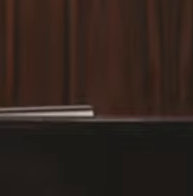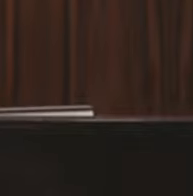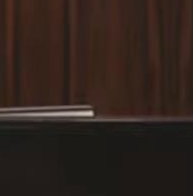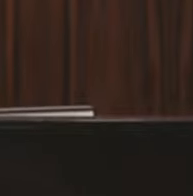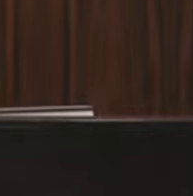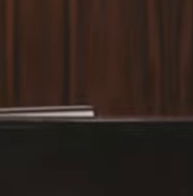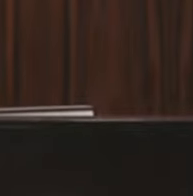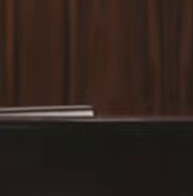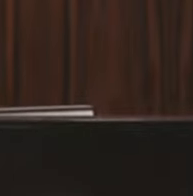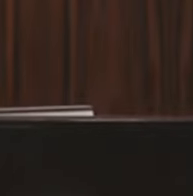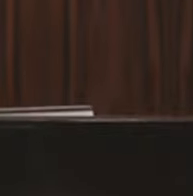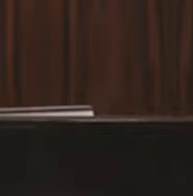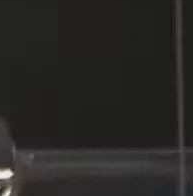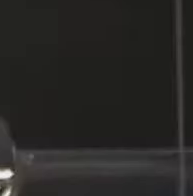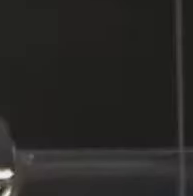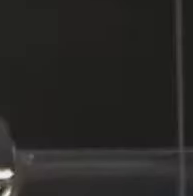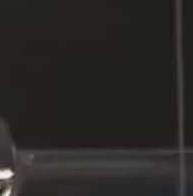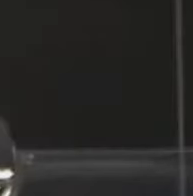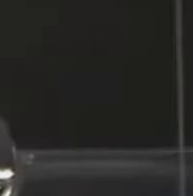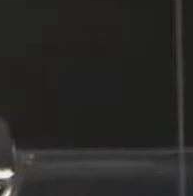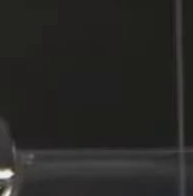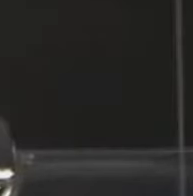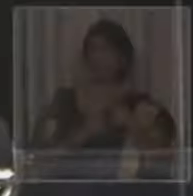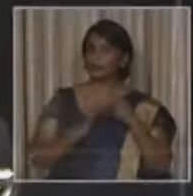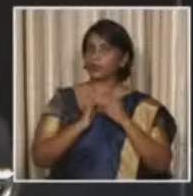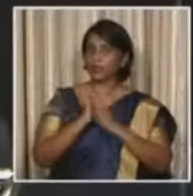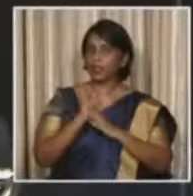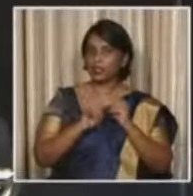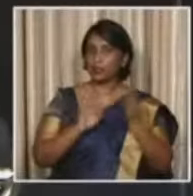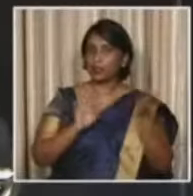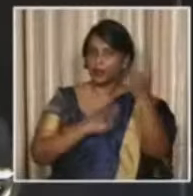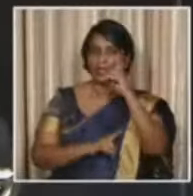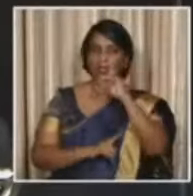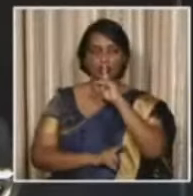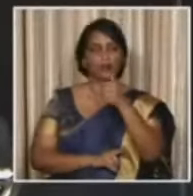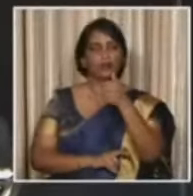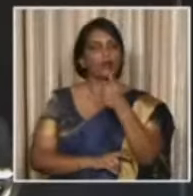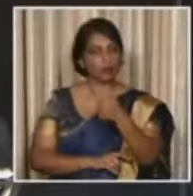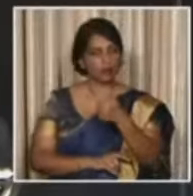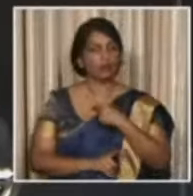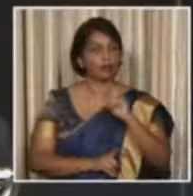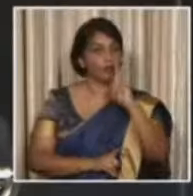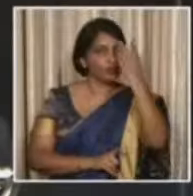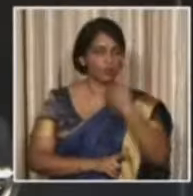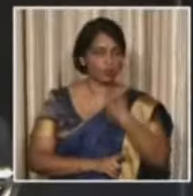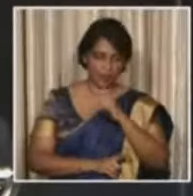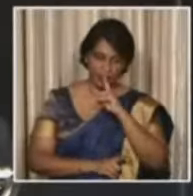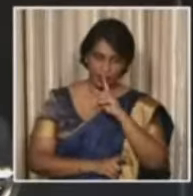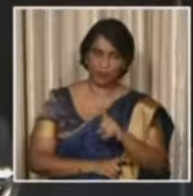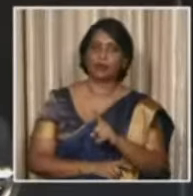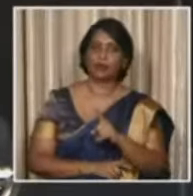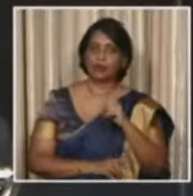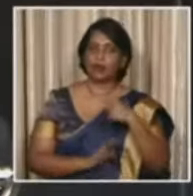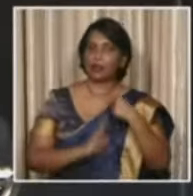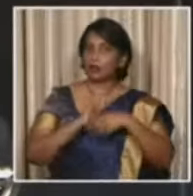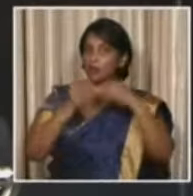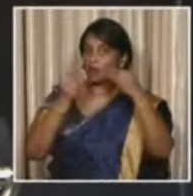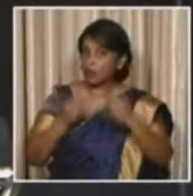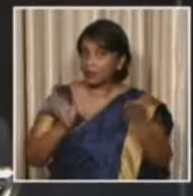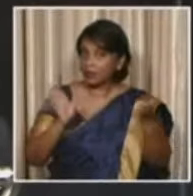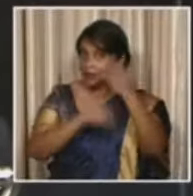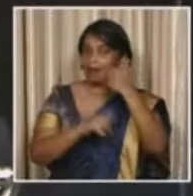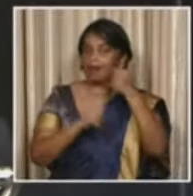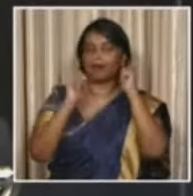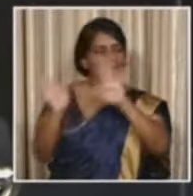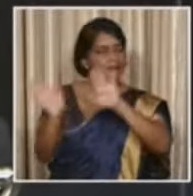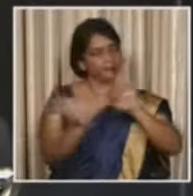මෙහෙමයි ශ්‍රහන් මන්දතුමා, අපි IMF එකට යන්න කියපු එක හරි, අපි තමයි මුලින්ම කිව්වේ. හරි, එතකොට මේක රට බංගලොත් වෙන්නේ එදා කියන එක